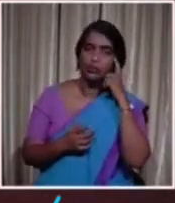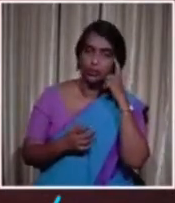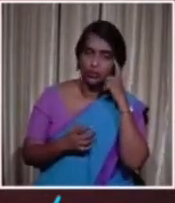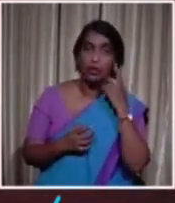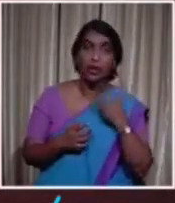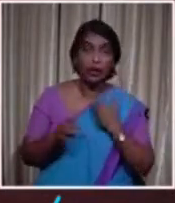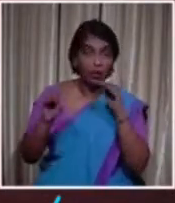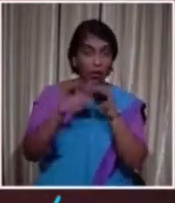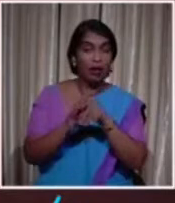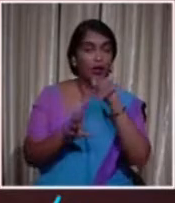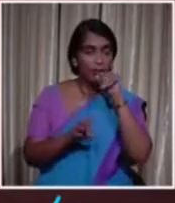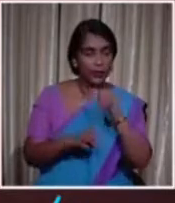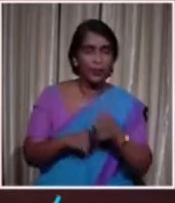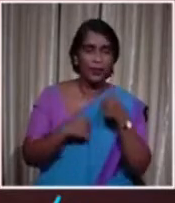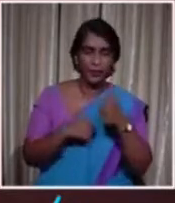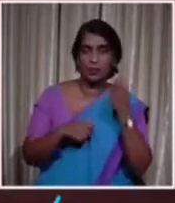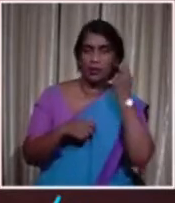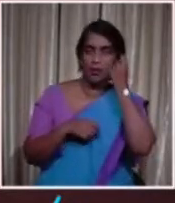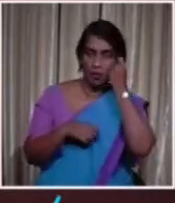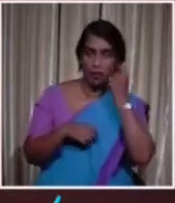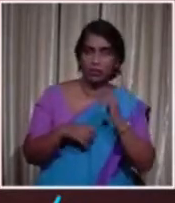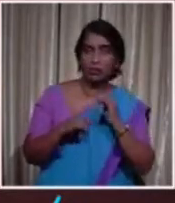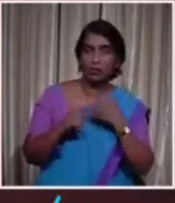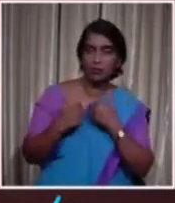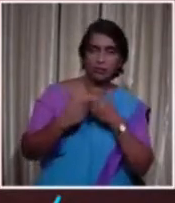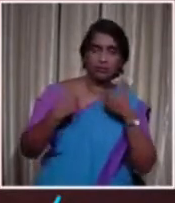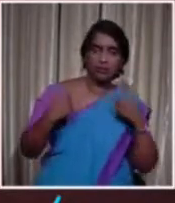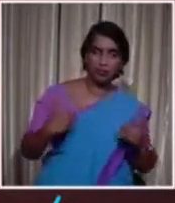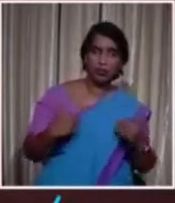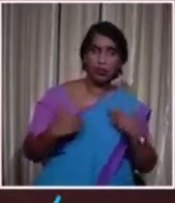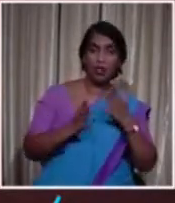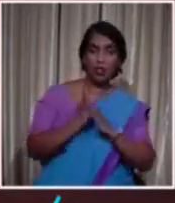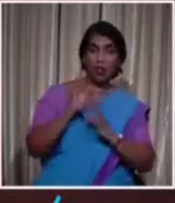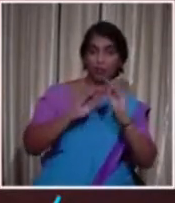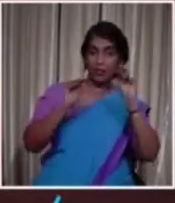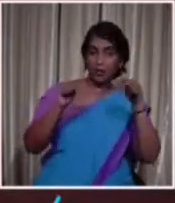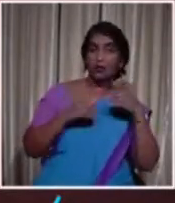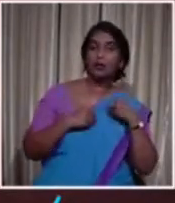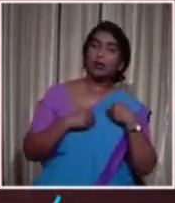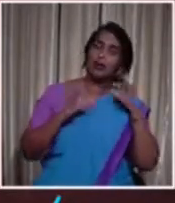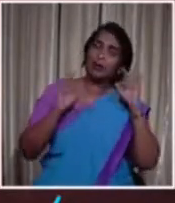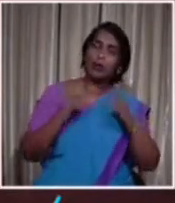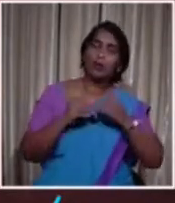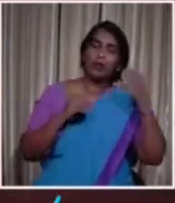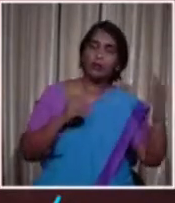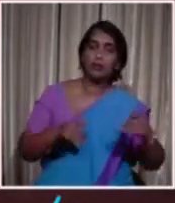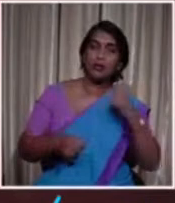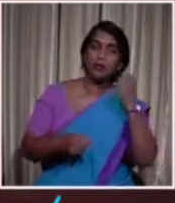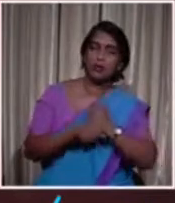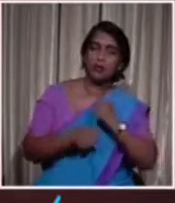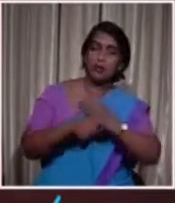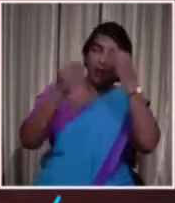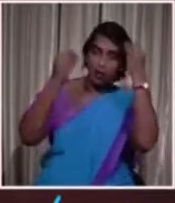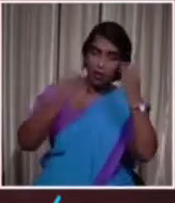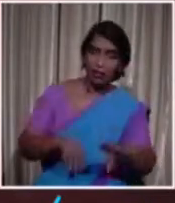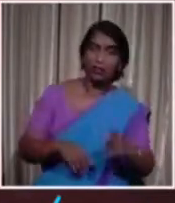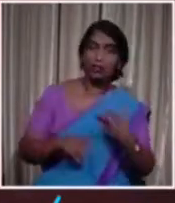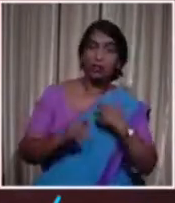ගියේ මේකට අවංක චේතනාවෙන් නිකම් පැත්තකට වෙලා තනතුරු අරගන්න ඕන්නම් එහා පැත්තේ ඉඳන් මේ ආණ්ඩුව වැටුණාට පස්සේ